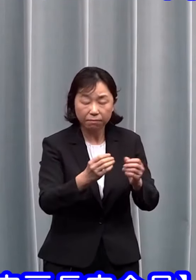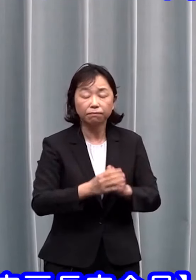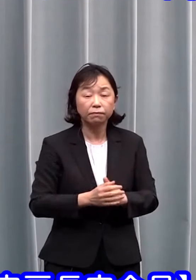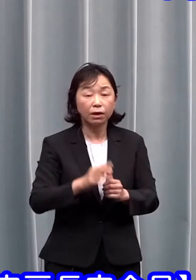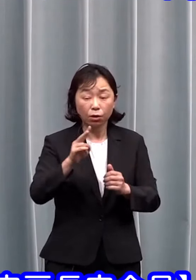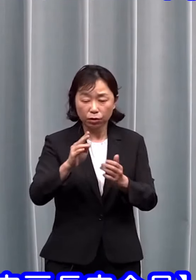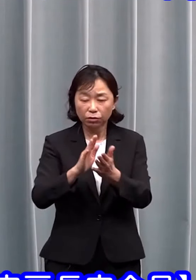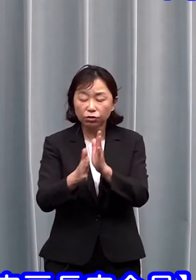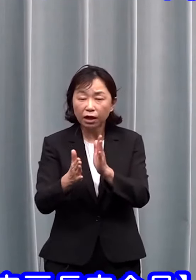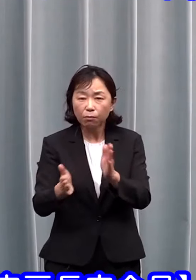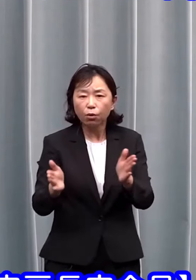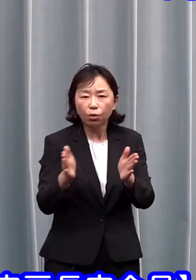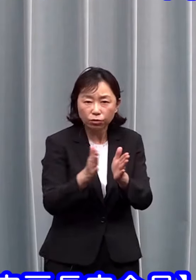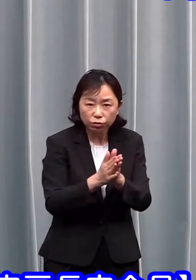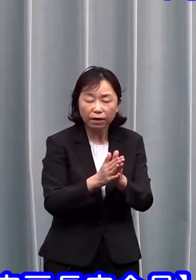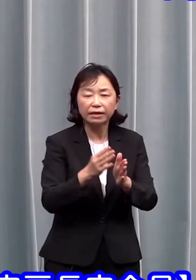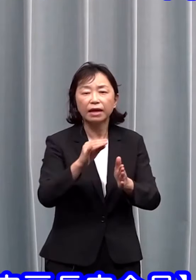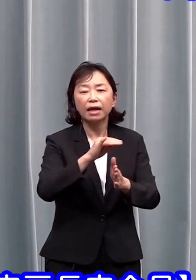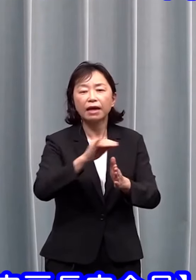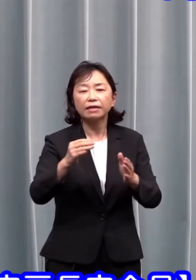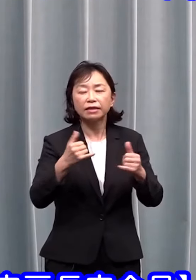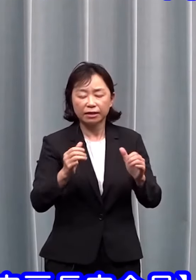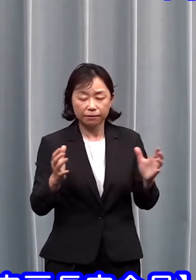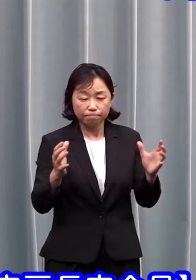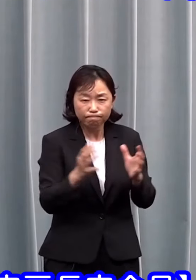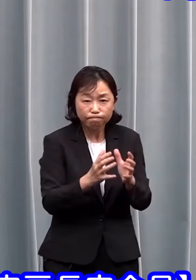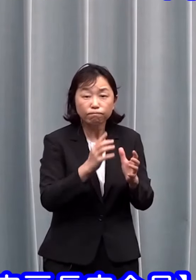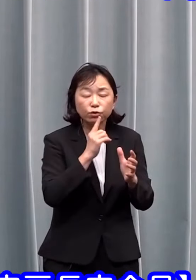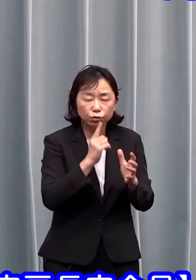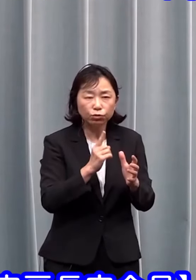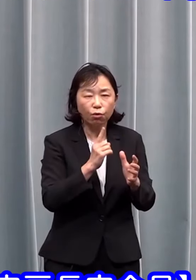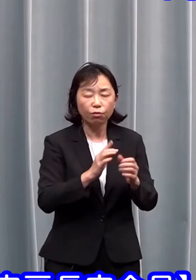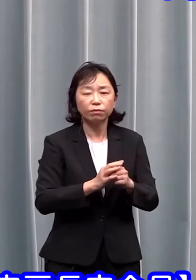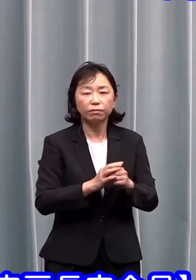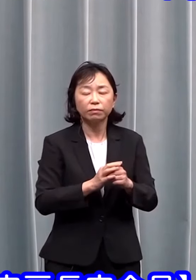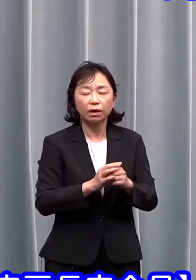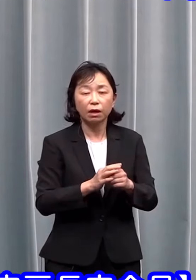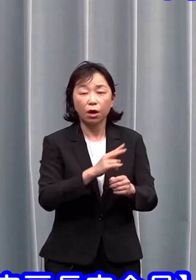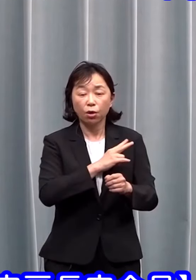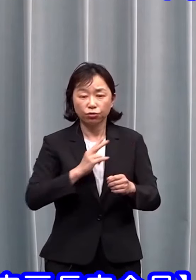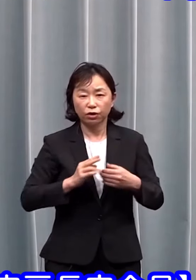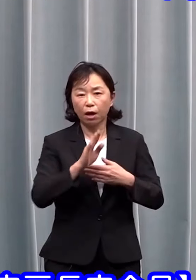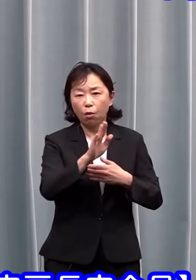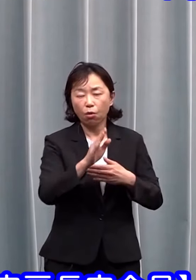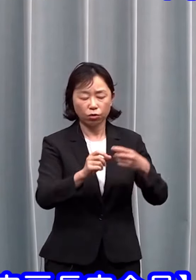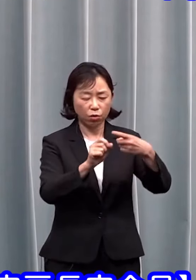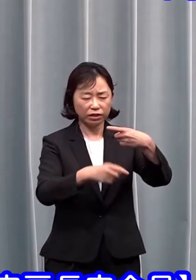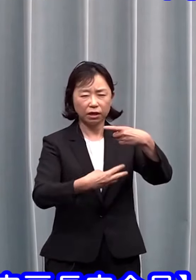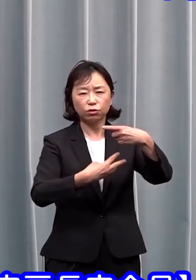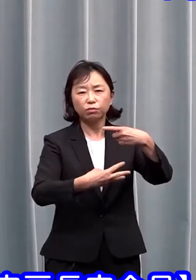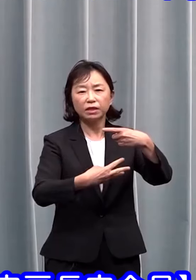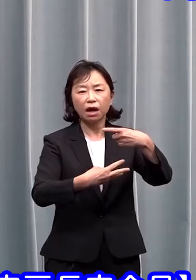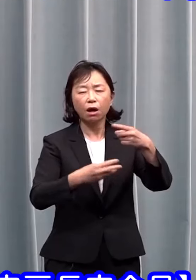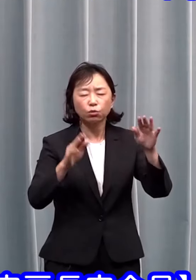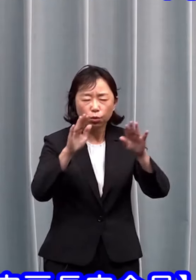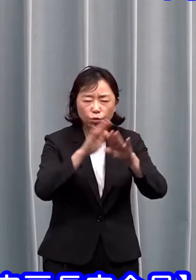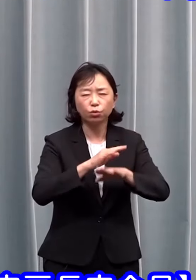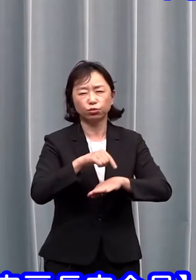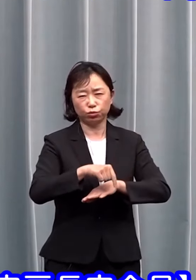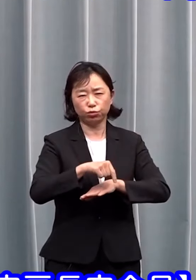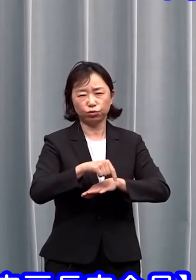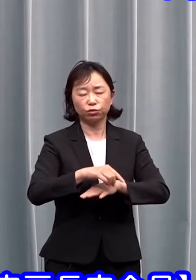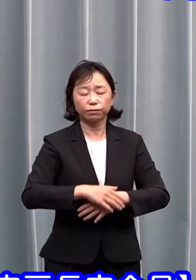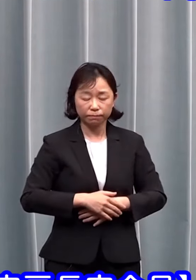計1000人が揃ったのが、2日が経過した、3日夜ということでした。